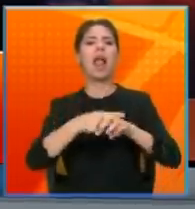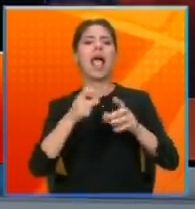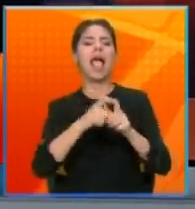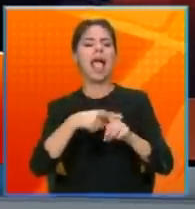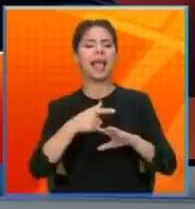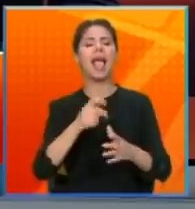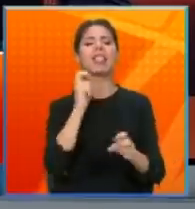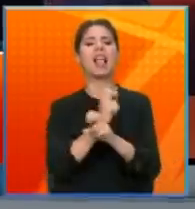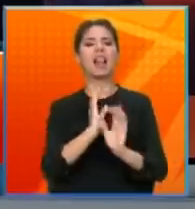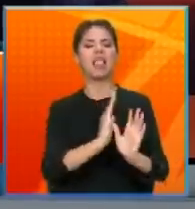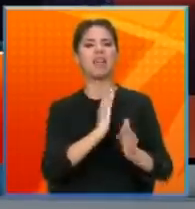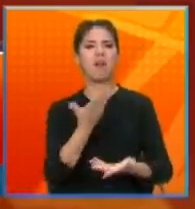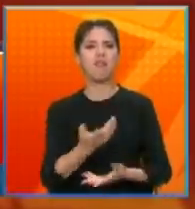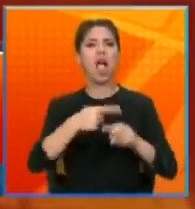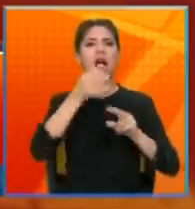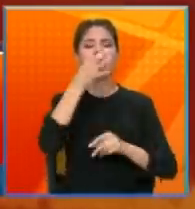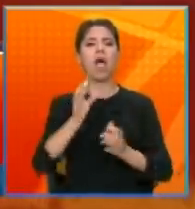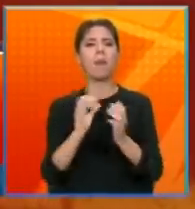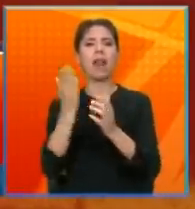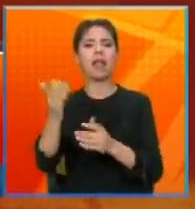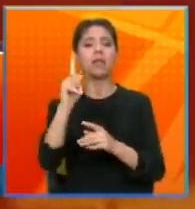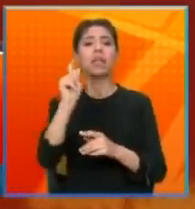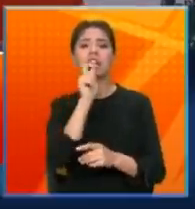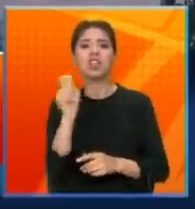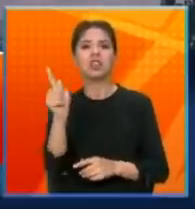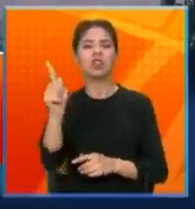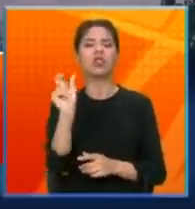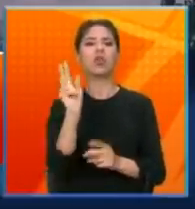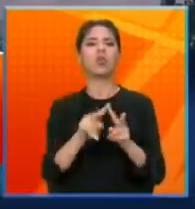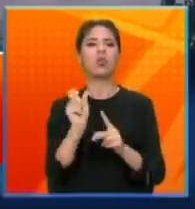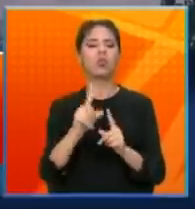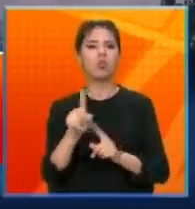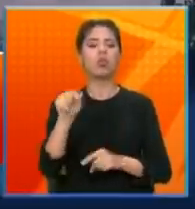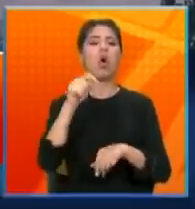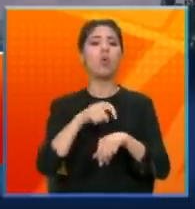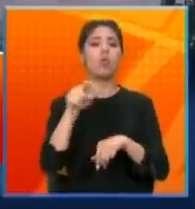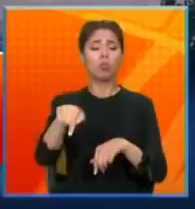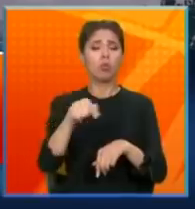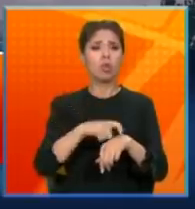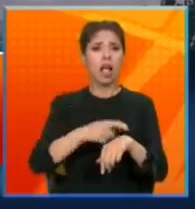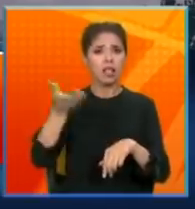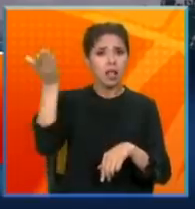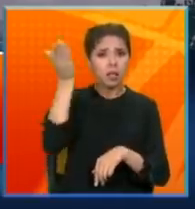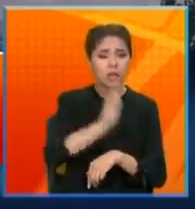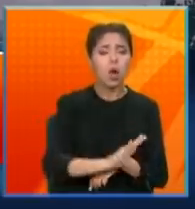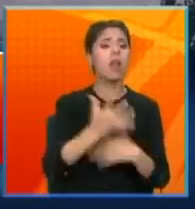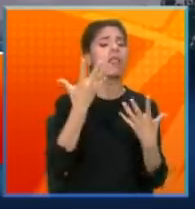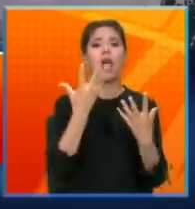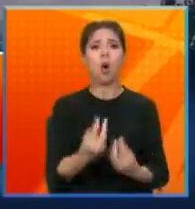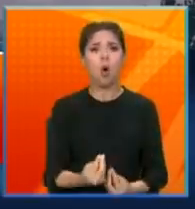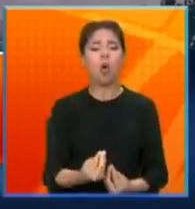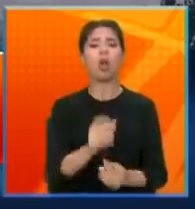için devam ediyor. ATV Haber ekibinden Işıl Açıkel ve Umut Erol bu saatten sonra sonrasında neler